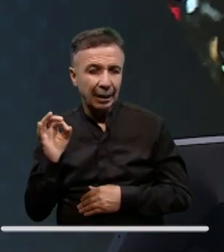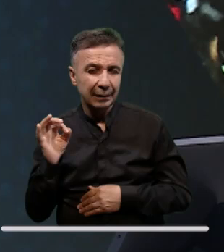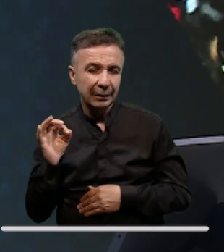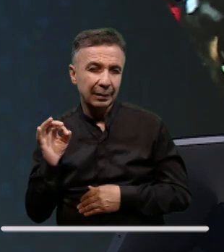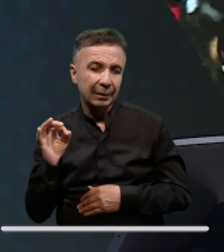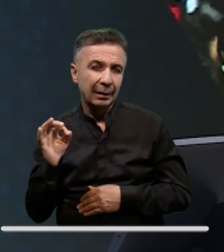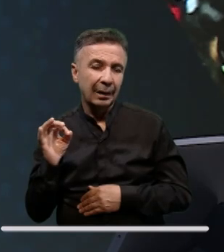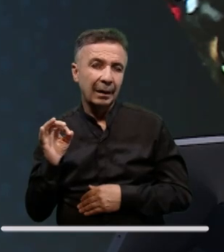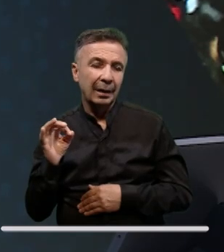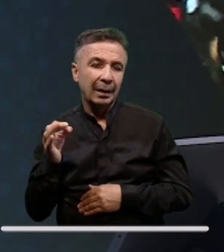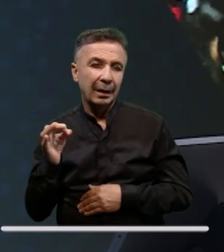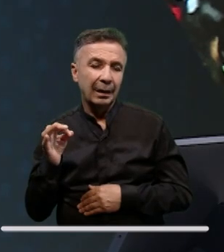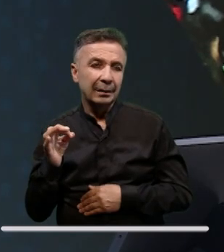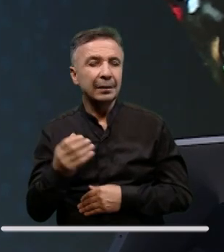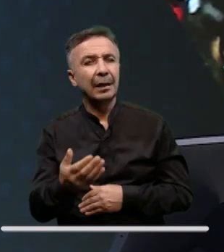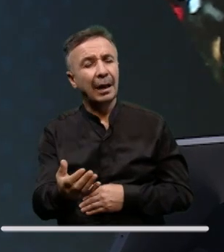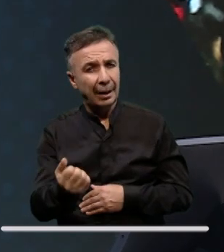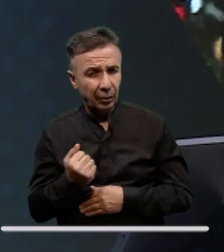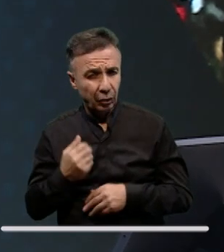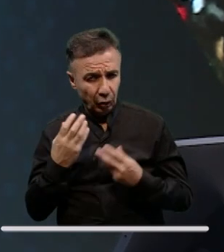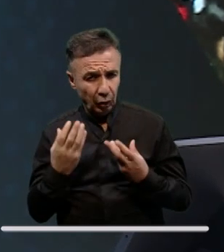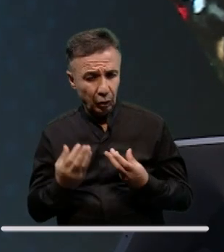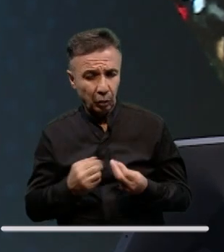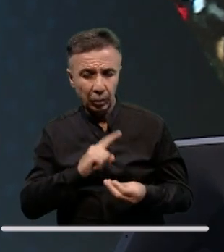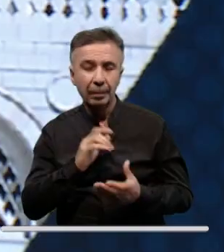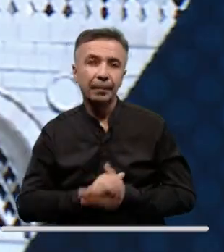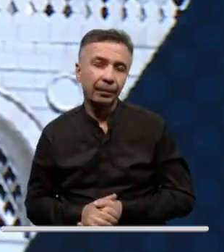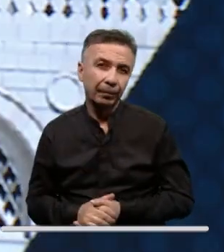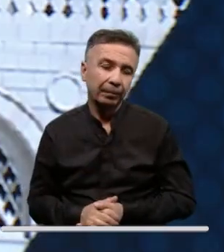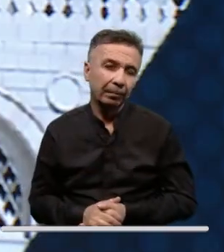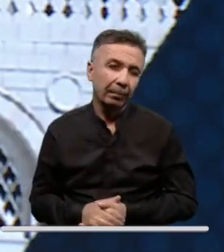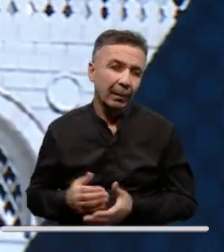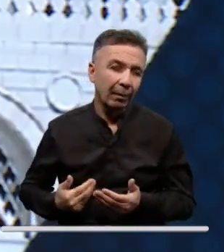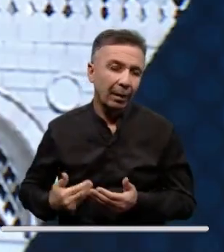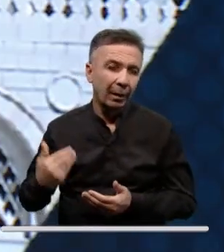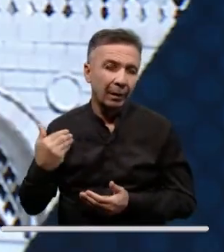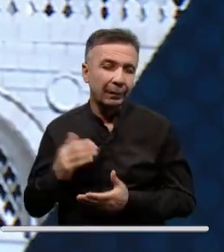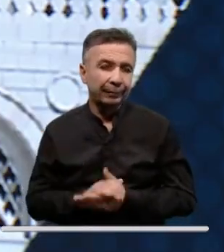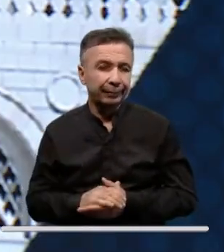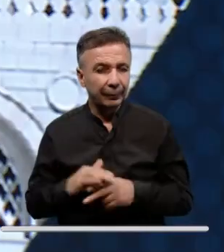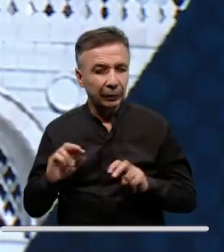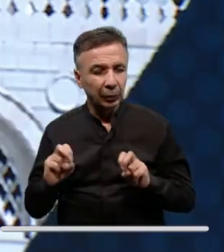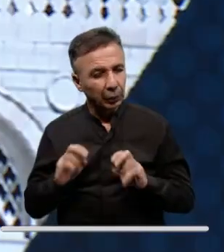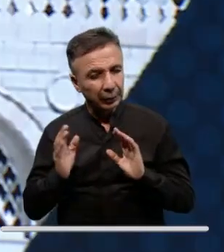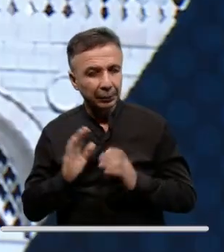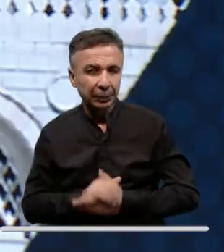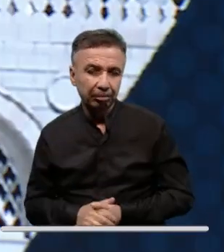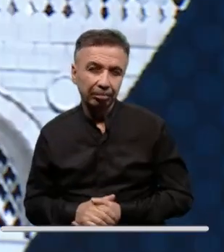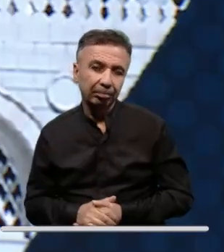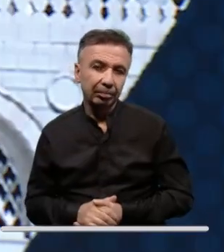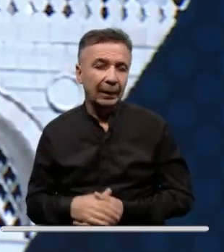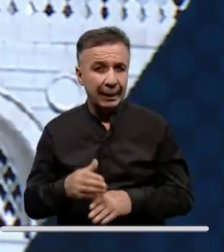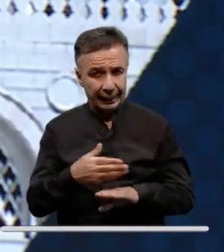hemen çektiriyoruz post cihazından ve altını alıyoruz Bunda bir sıkıntı var mı Biraz önce bıraktığımız noktadan devam edersek Eee